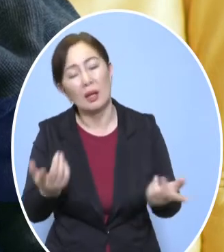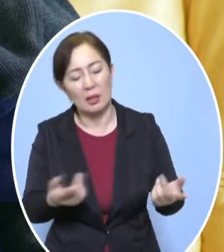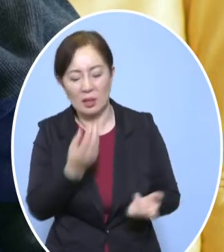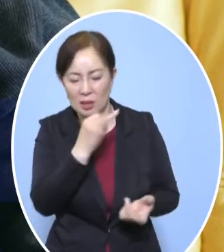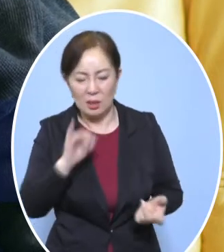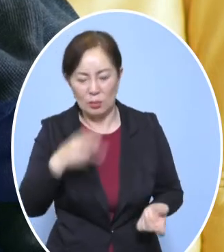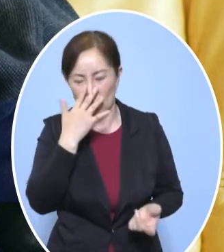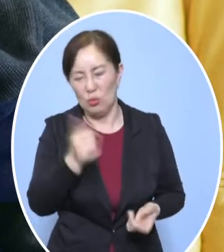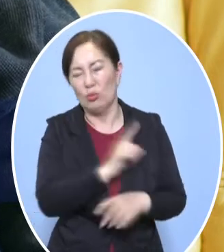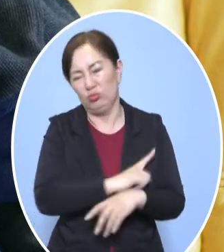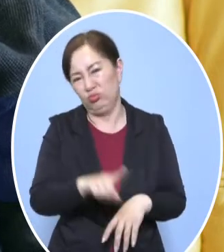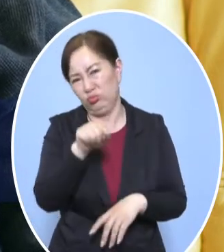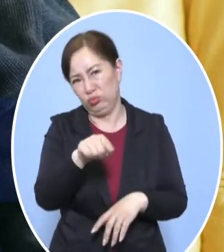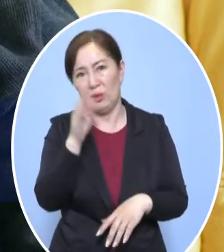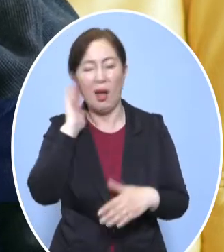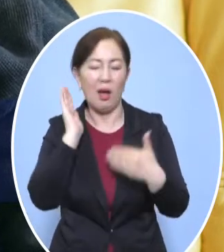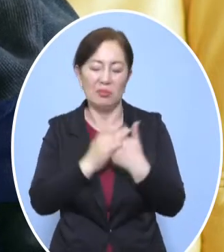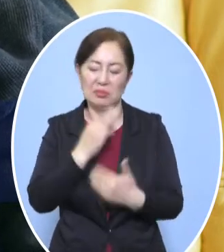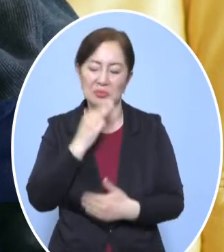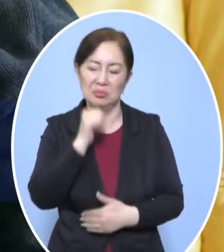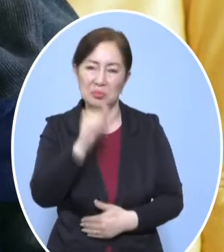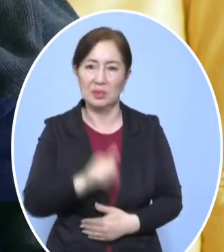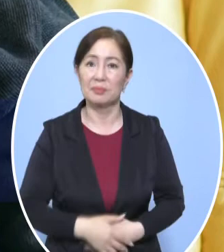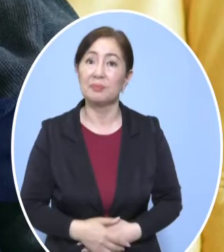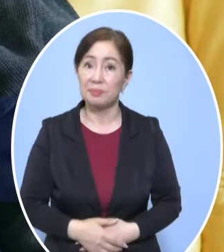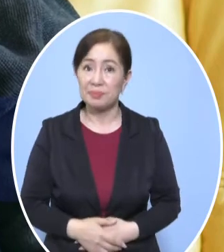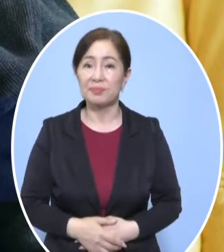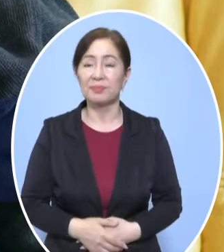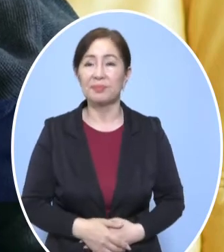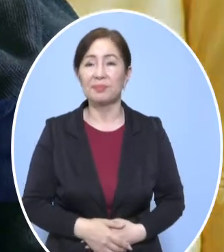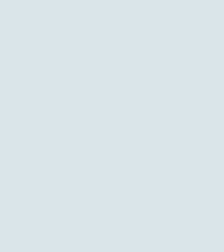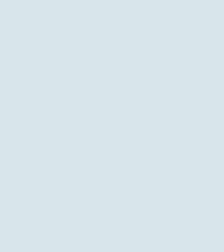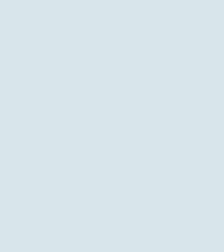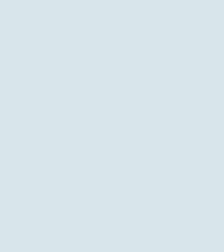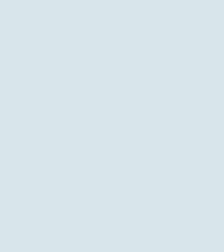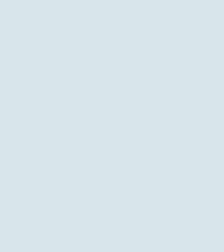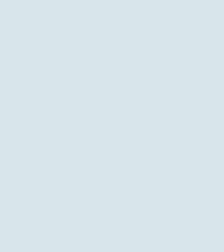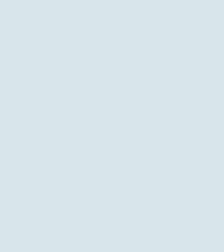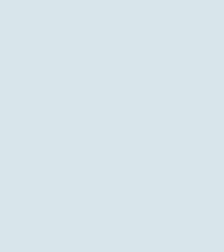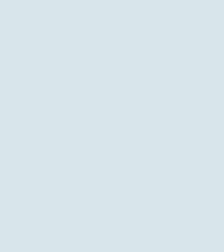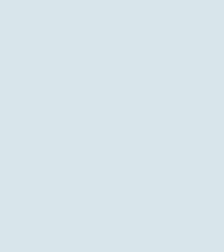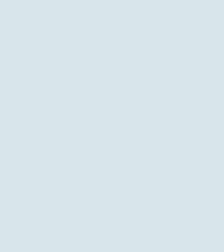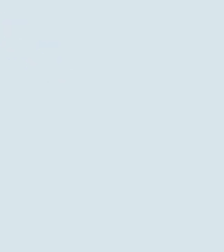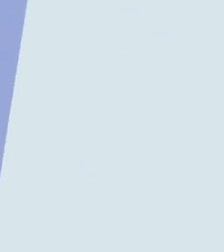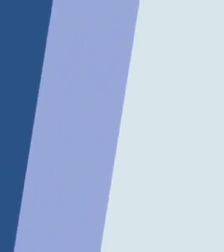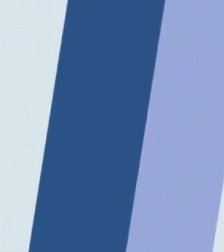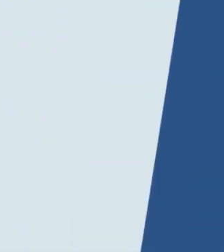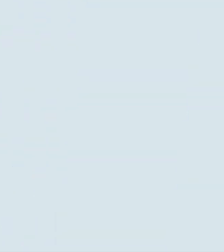Тэр жаргалуу зовлоно. Ийм ухаар дугартай юм. Авилга шудраг ус явдал.